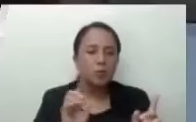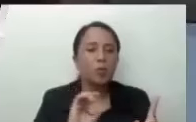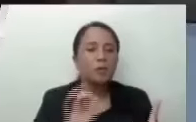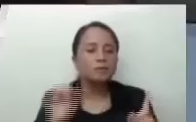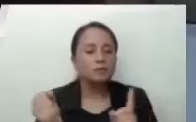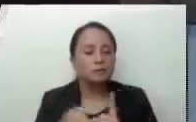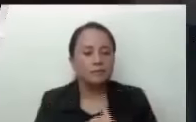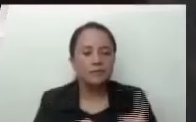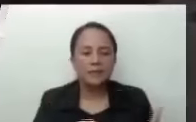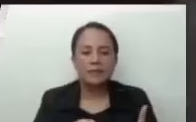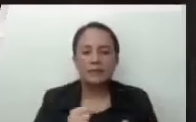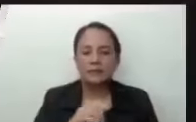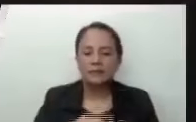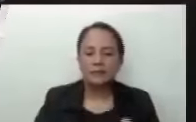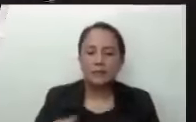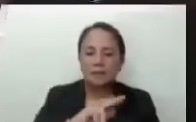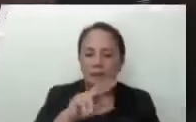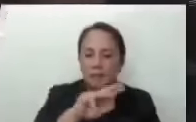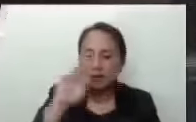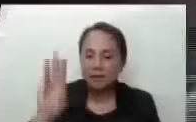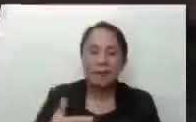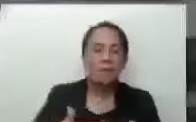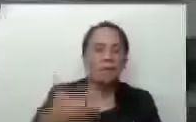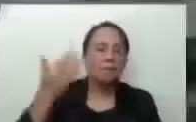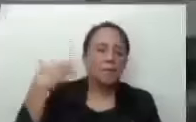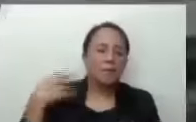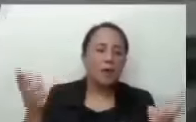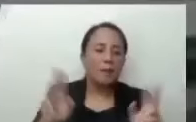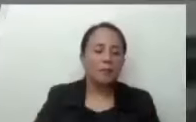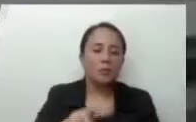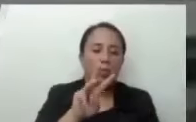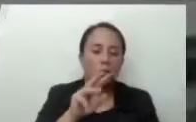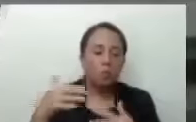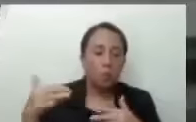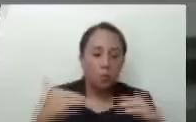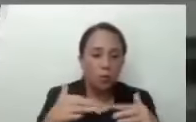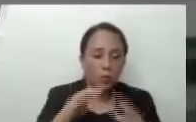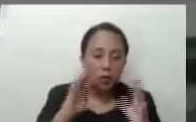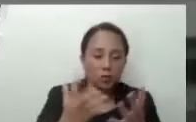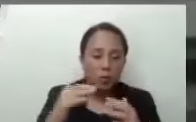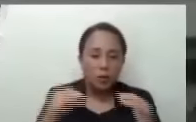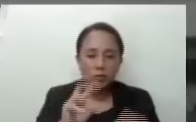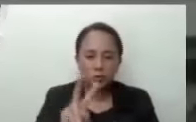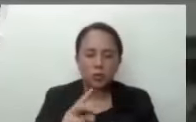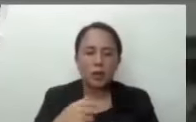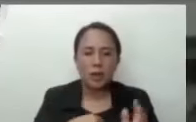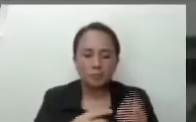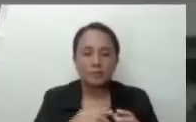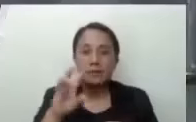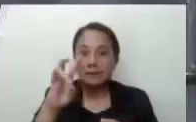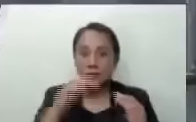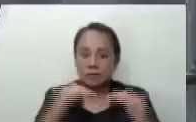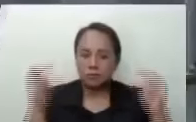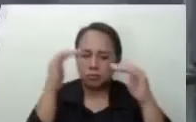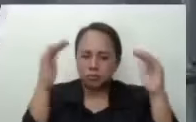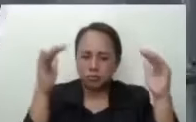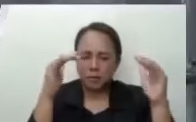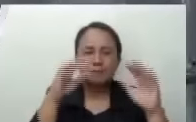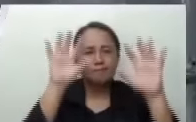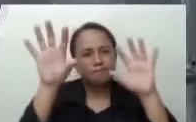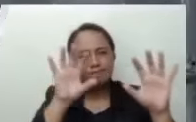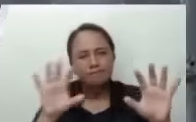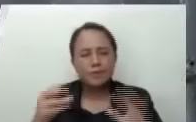Maynila bago maganap ang World War I naka-display sa pitong palapag na tore ang kasaysayan ng lungsod at